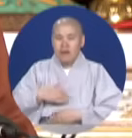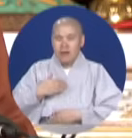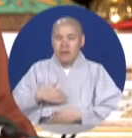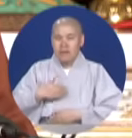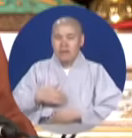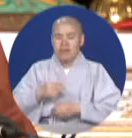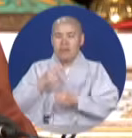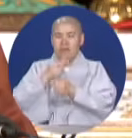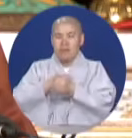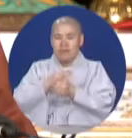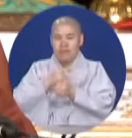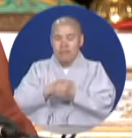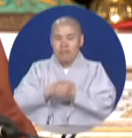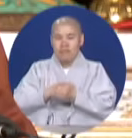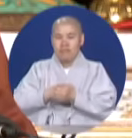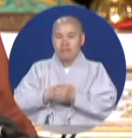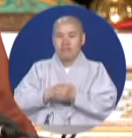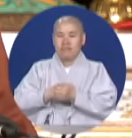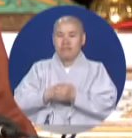경경자, 스승사자.